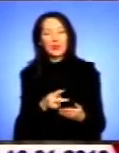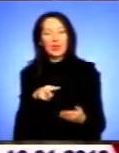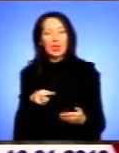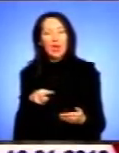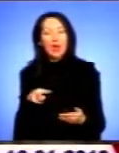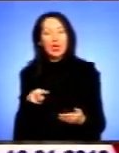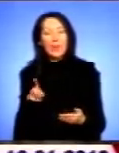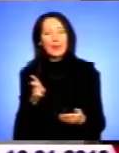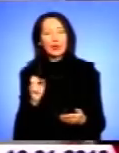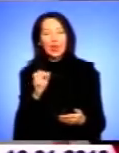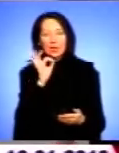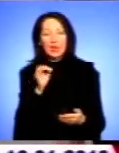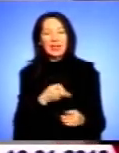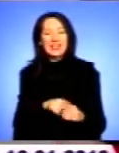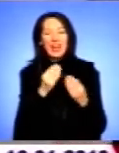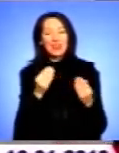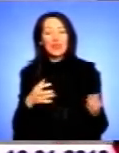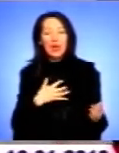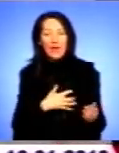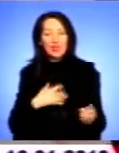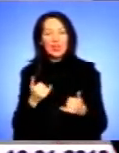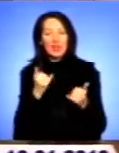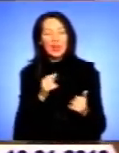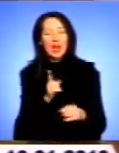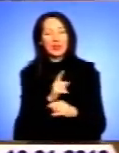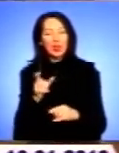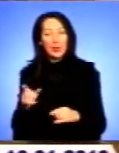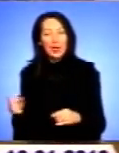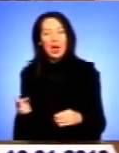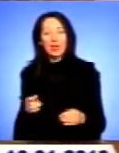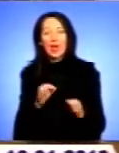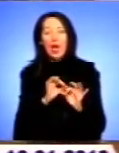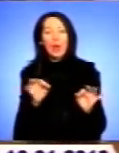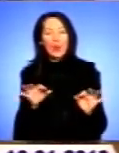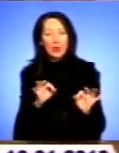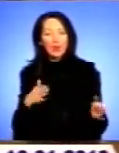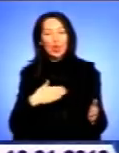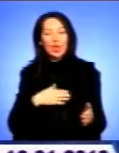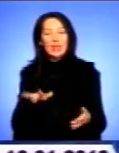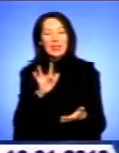наголосив, що ця виставка важлива для тернополян, адже популяризує наше місто за кордоном.